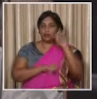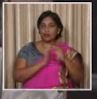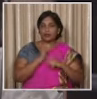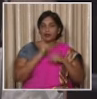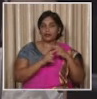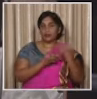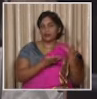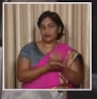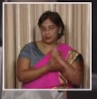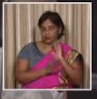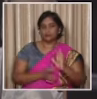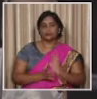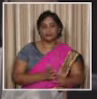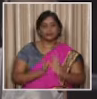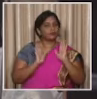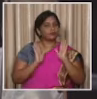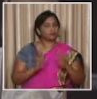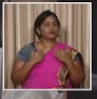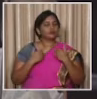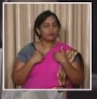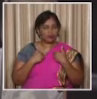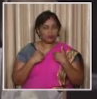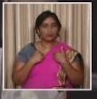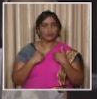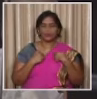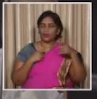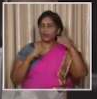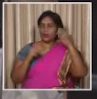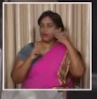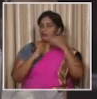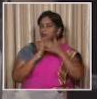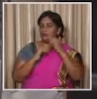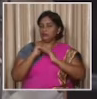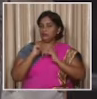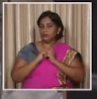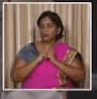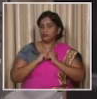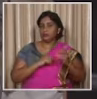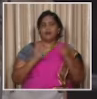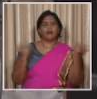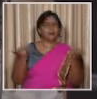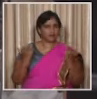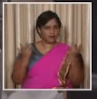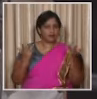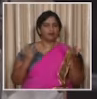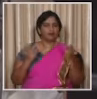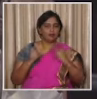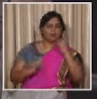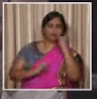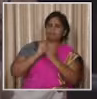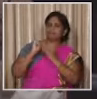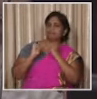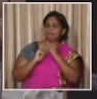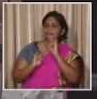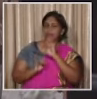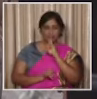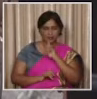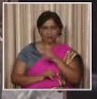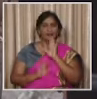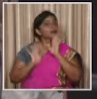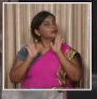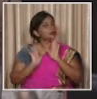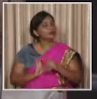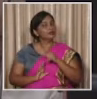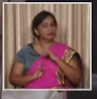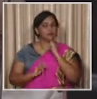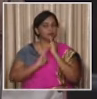කරගත යුත්තේ කියලා. හැබැයි අප ඒ පිළිවෙත රකින්නේ නැහැ කියලා අපව විවේචනය කරනවා. හැබැයි